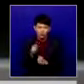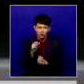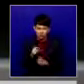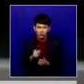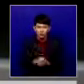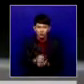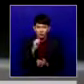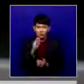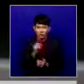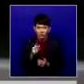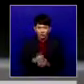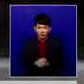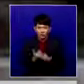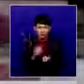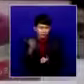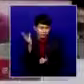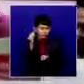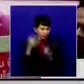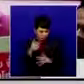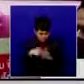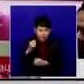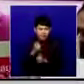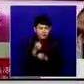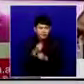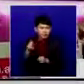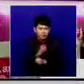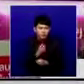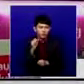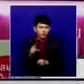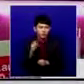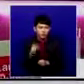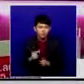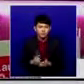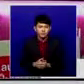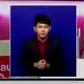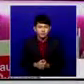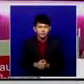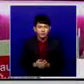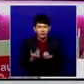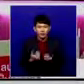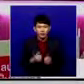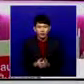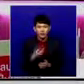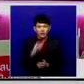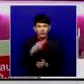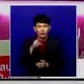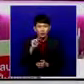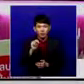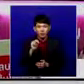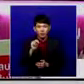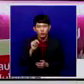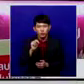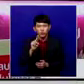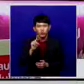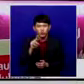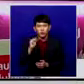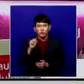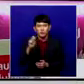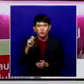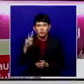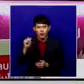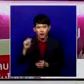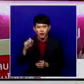ล้วด่วนนะหลังฟังพี่ไปแล้วรีบไปทำสำรวจเลยนะ human asset เราคืออะไรอยู่ที่ไหนใครเก่งตรงไหนจะทำอะไ